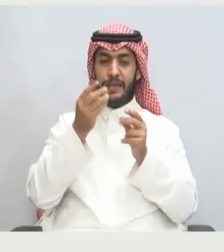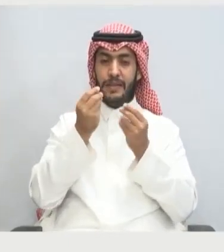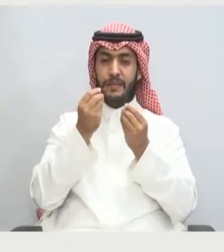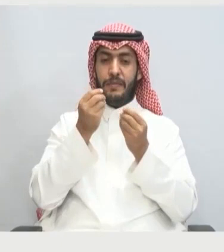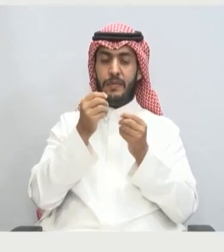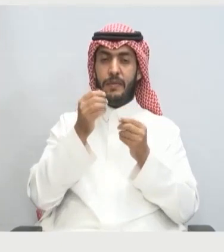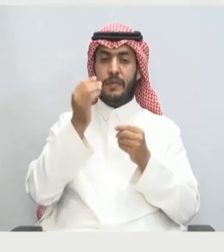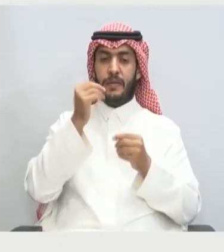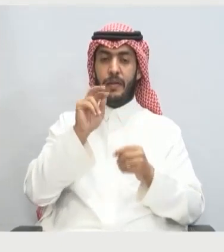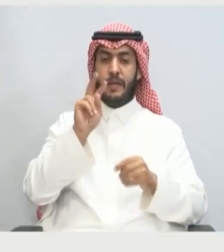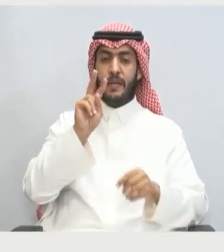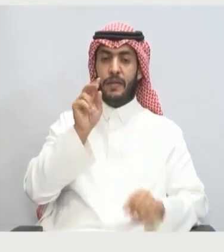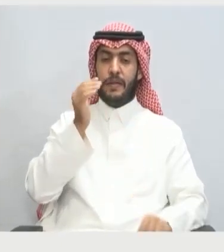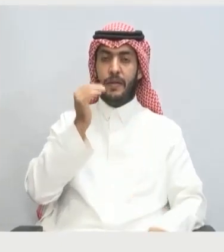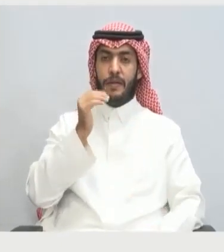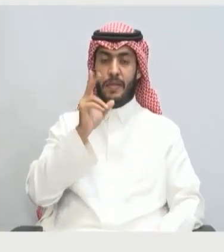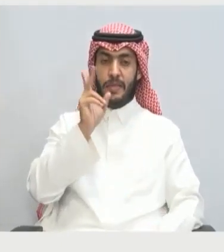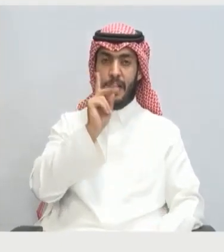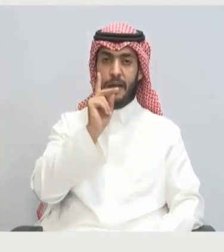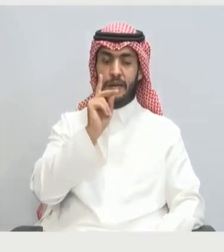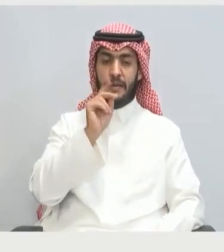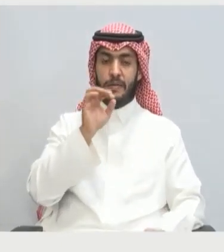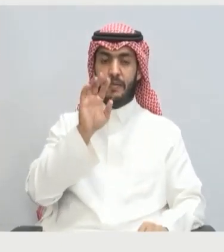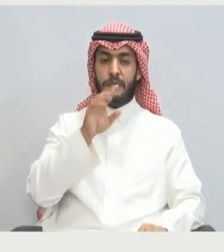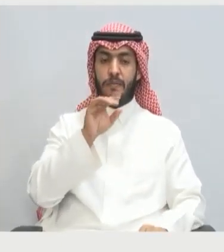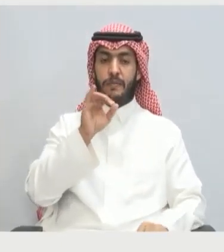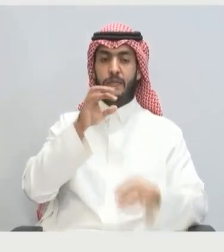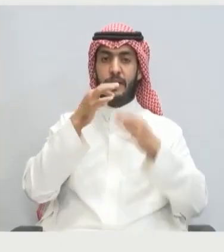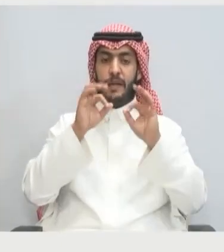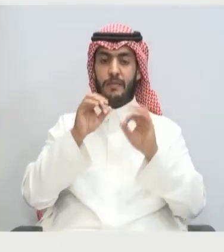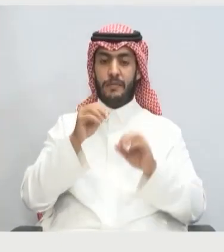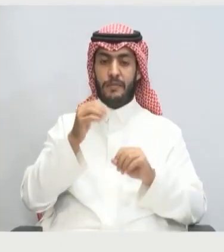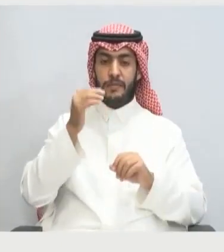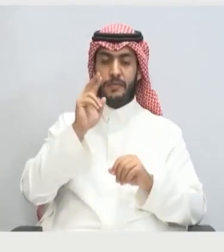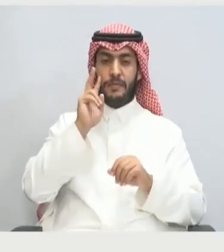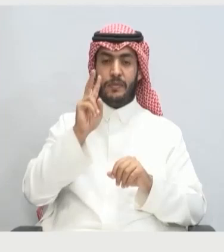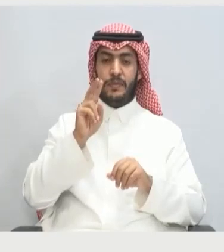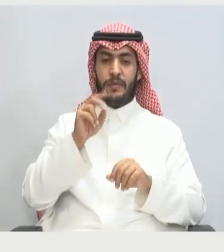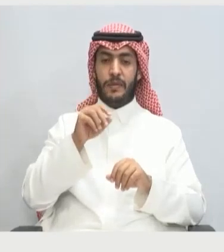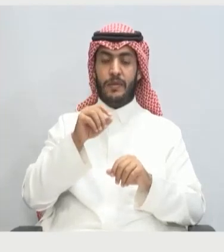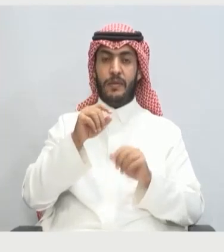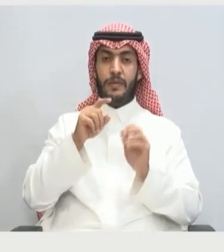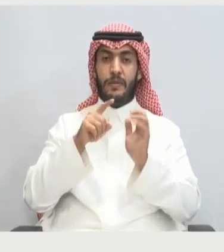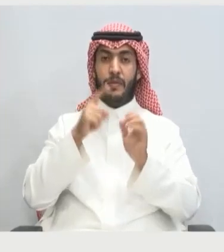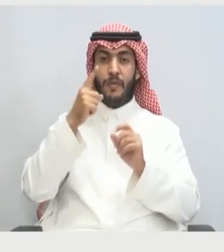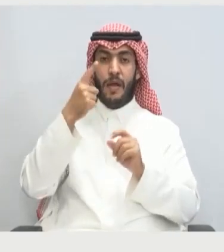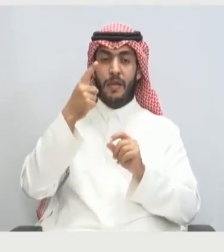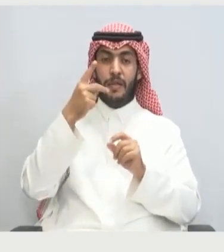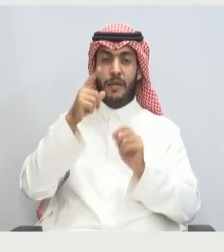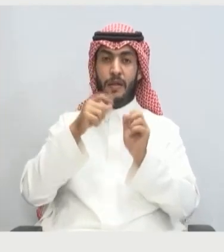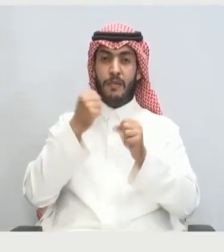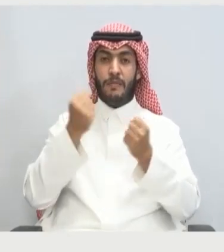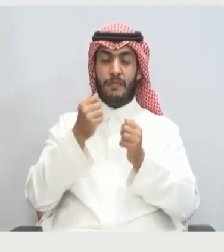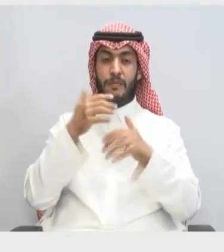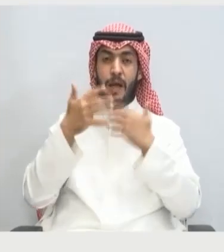بالمولار وتركيز الابتدائي للماده الثانيه ايضا بالمولار لنلاحظ الان في ما بين المحاوله الاولى